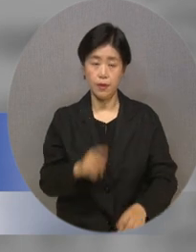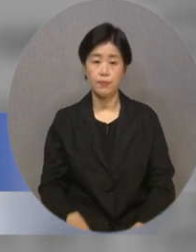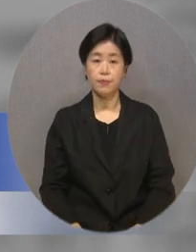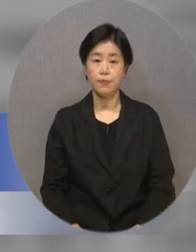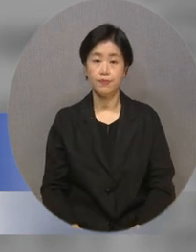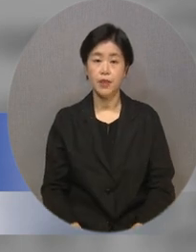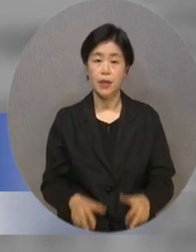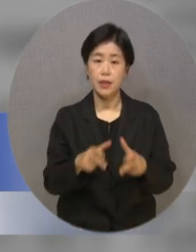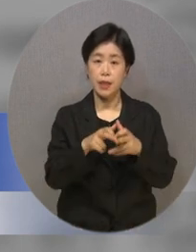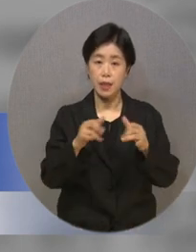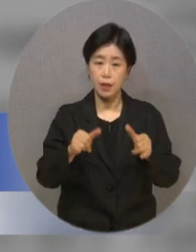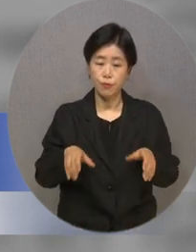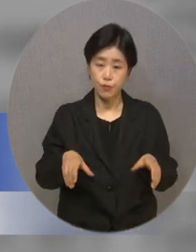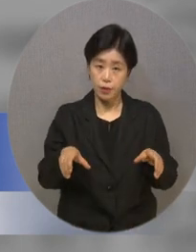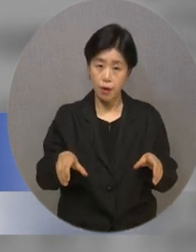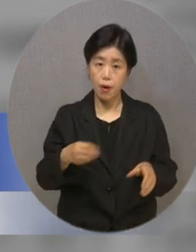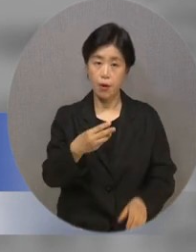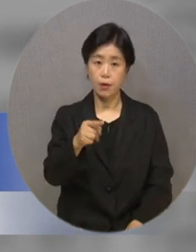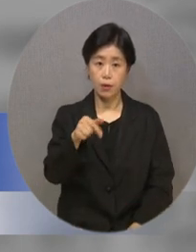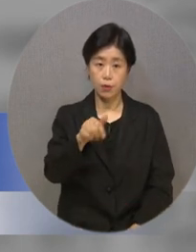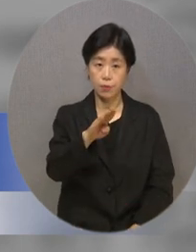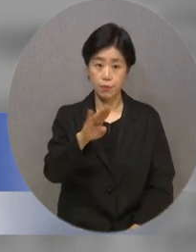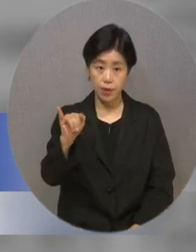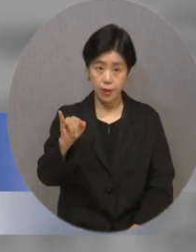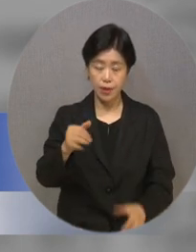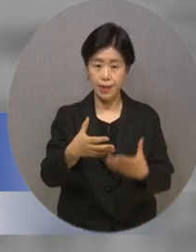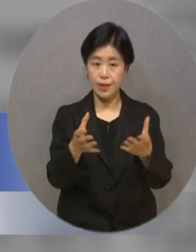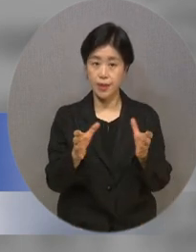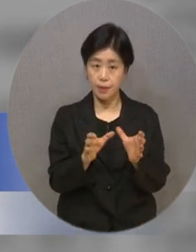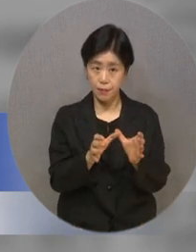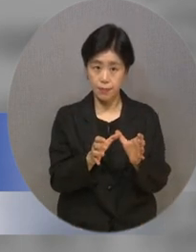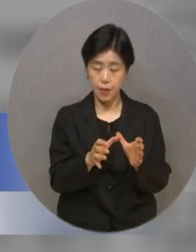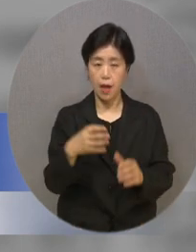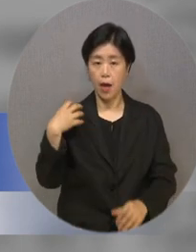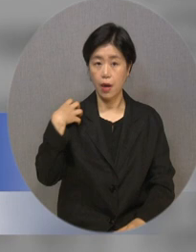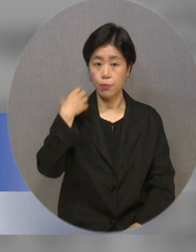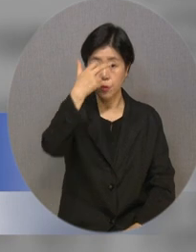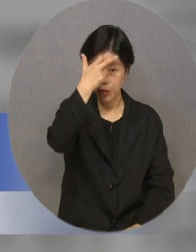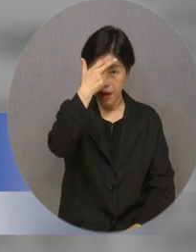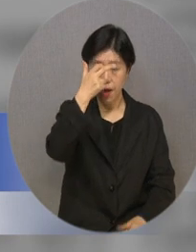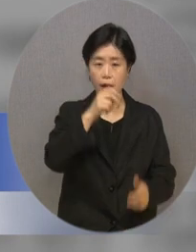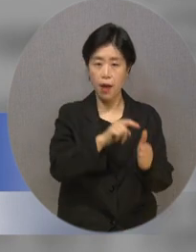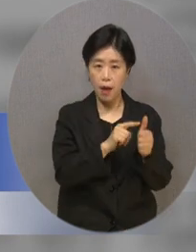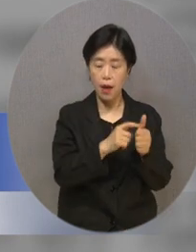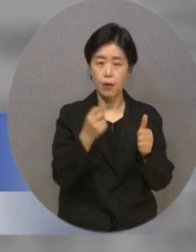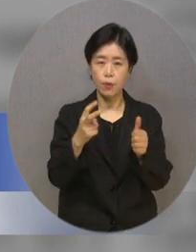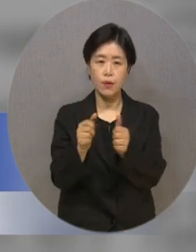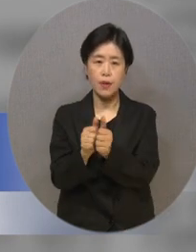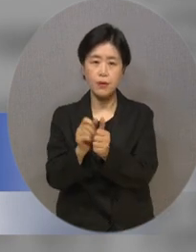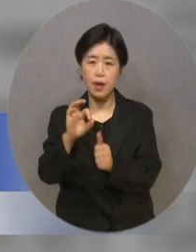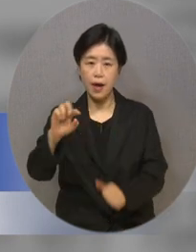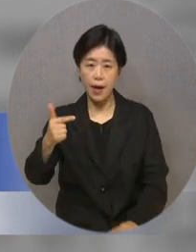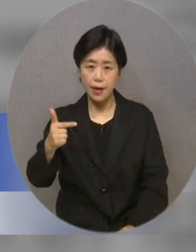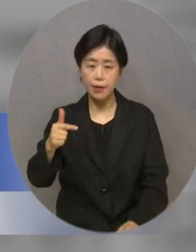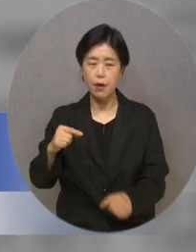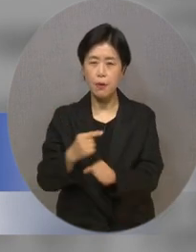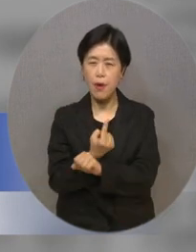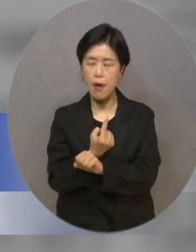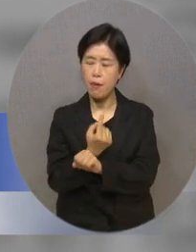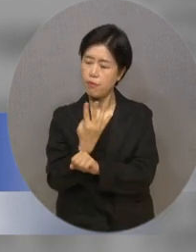충청남도 장애인 휠체어 럭비팀에는 최재훈 감독을 중심으로 남자 선수 안태균 정경민